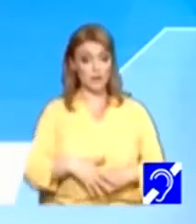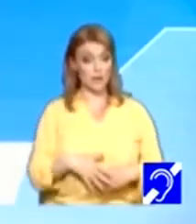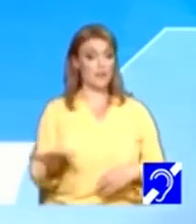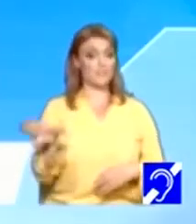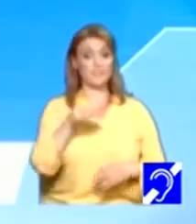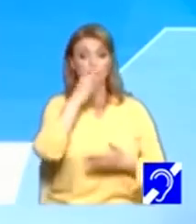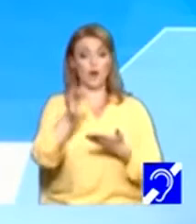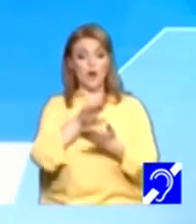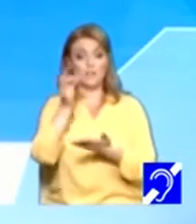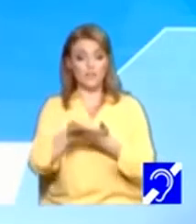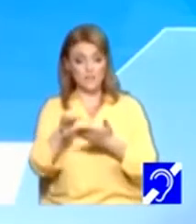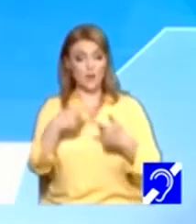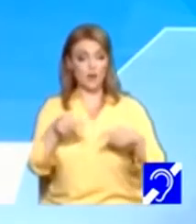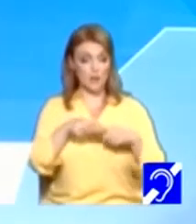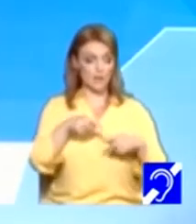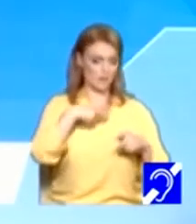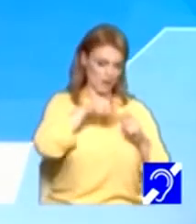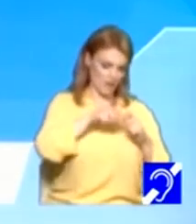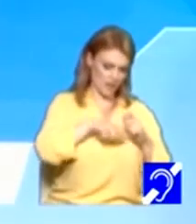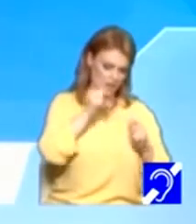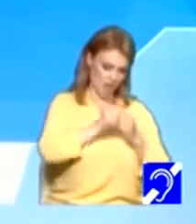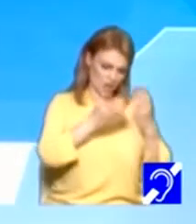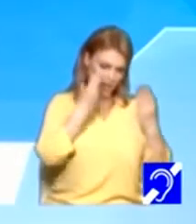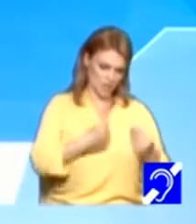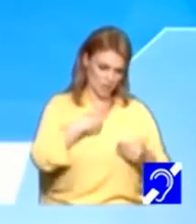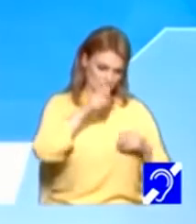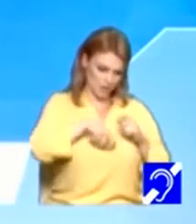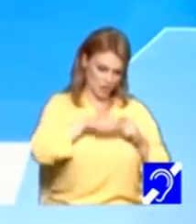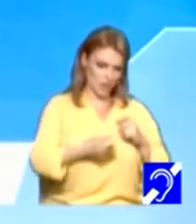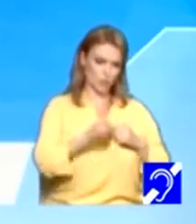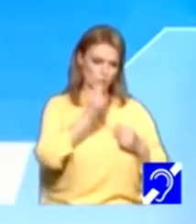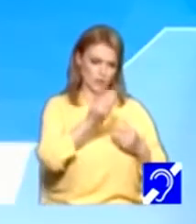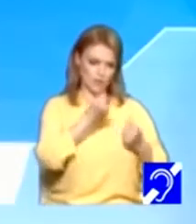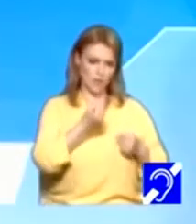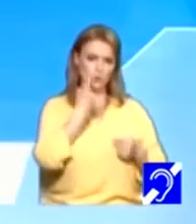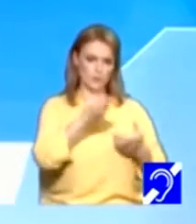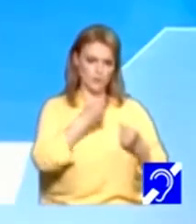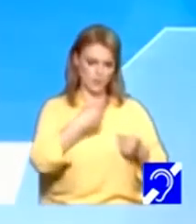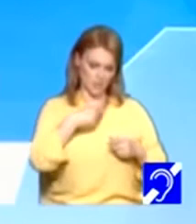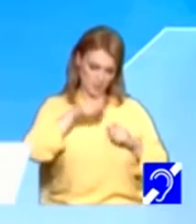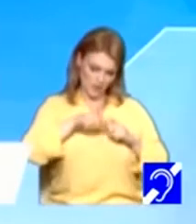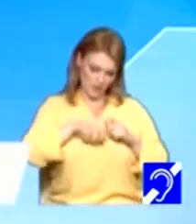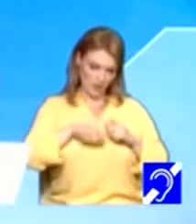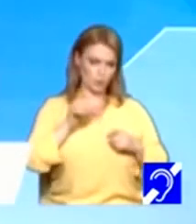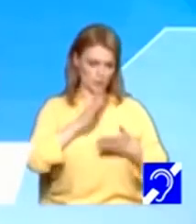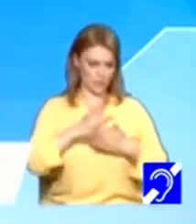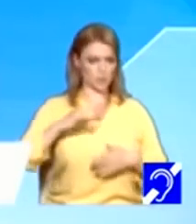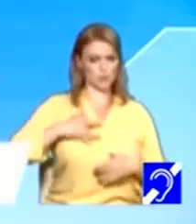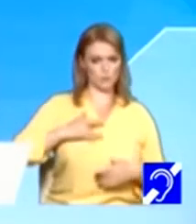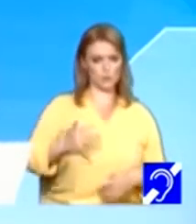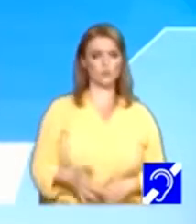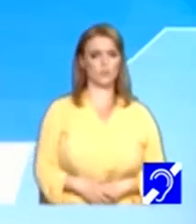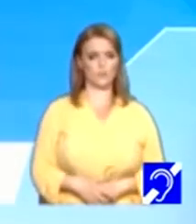competente a statului au verificat activitatea noastră și verifică în fiecare zi de unde sunt banii. Tocmai având la bază aceste suspiciuni,